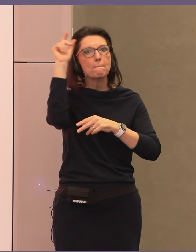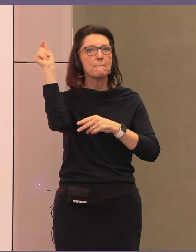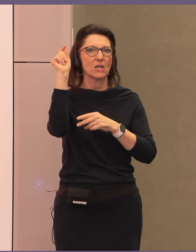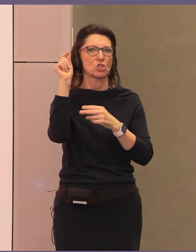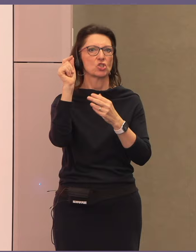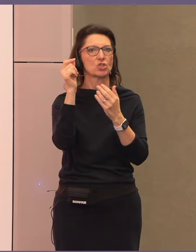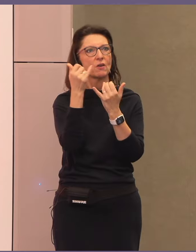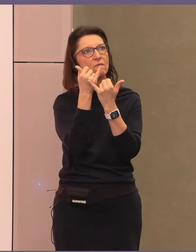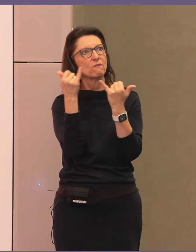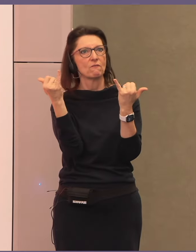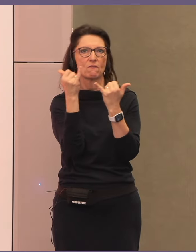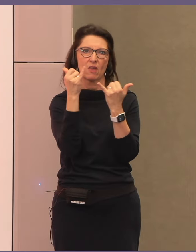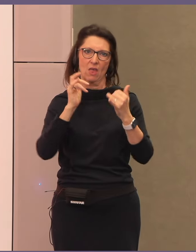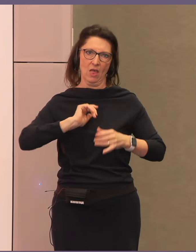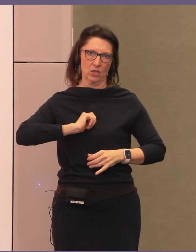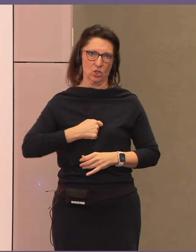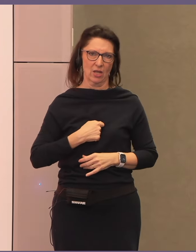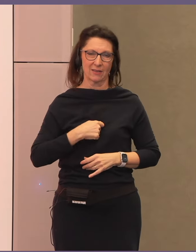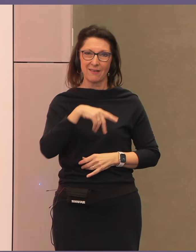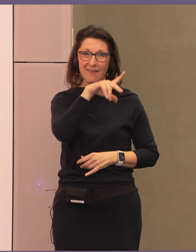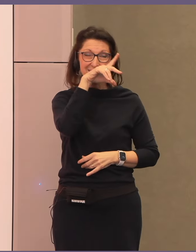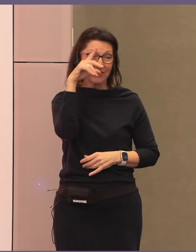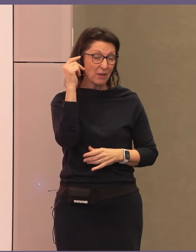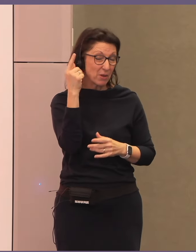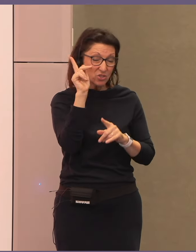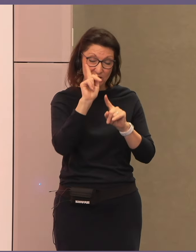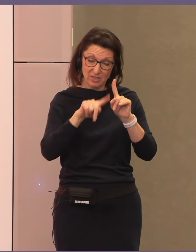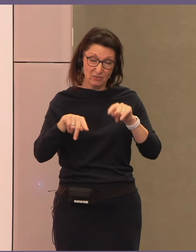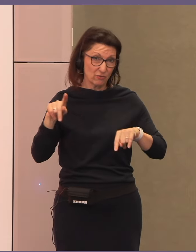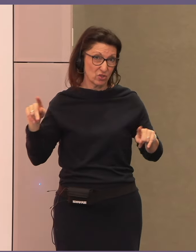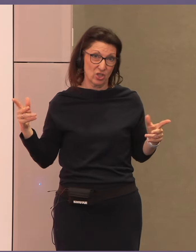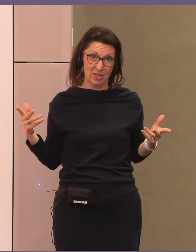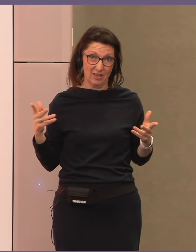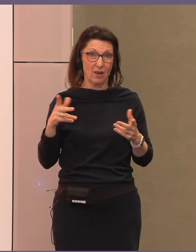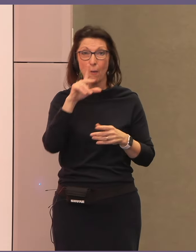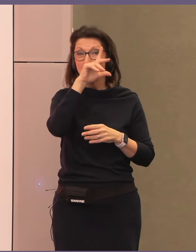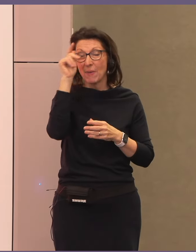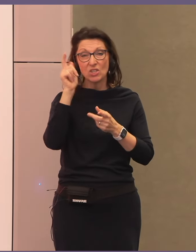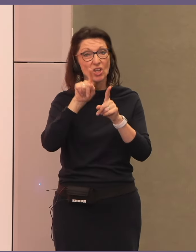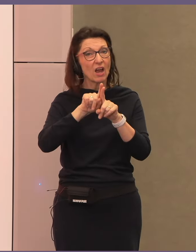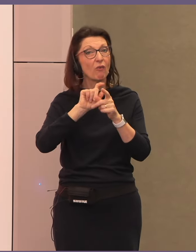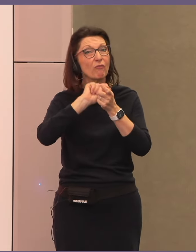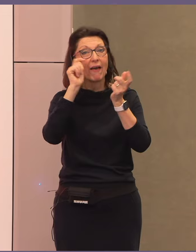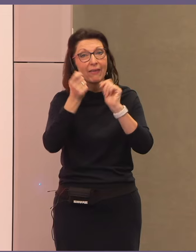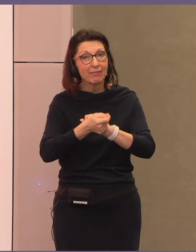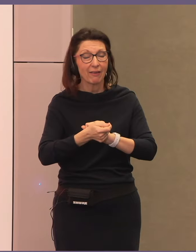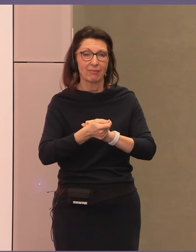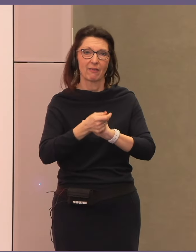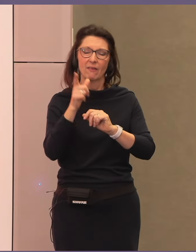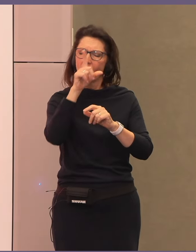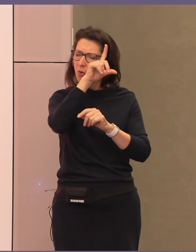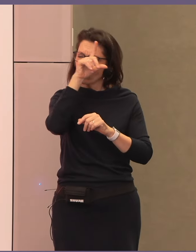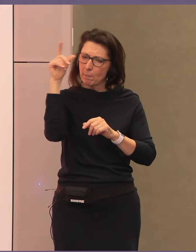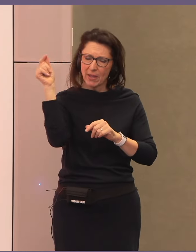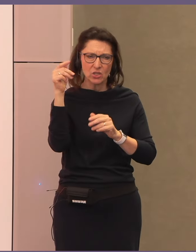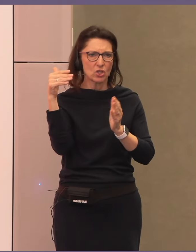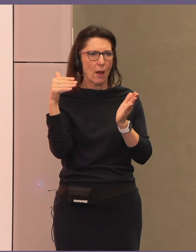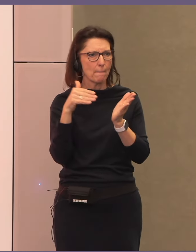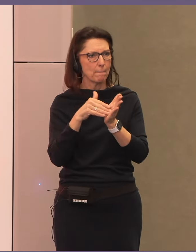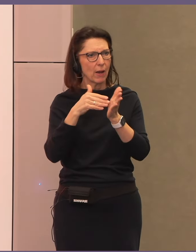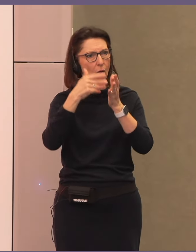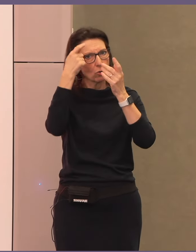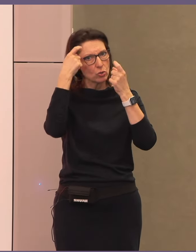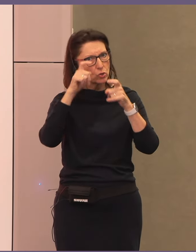Wir Menschen sind vulnerabel und interdependent und bedürfen der Sorge und der